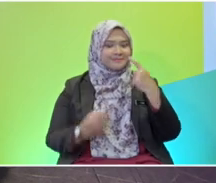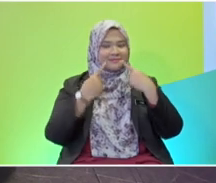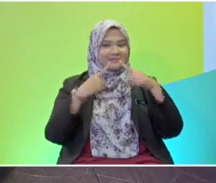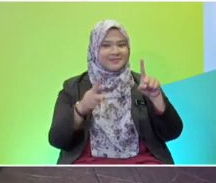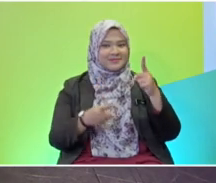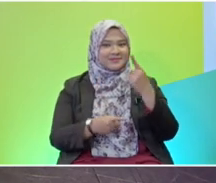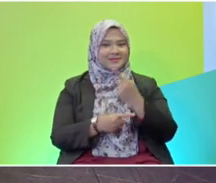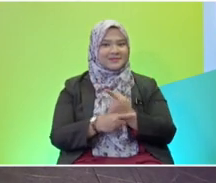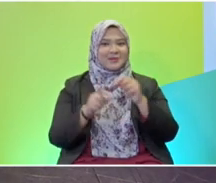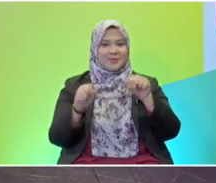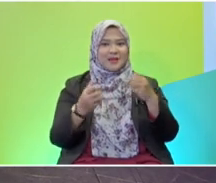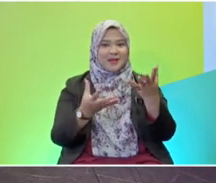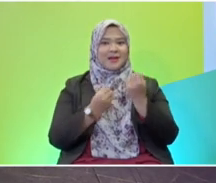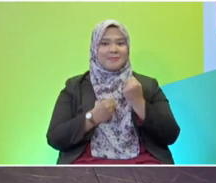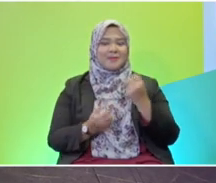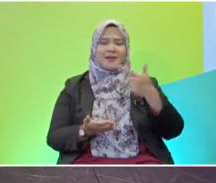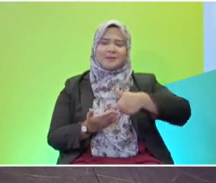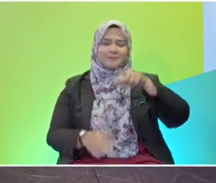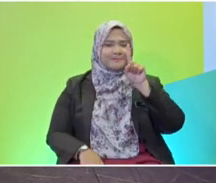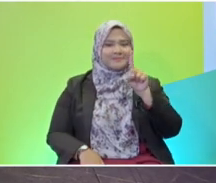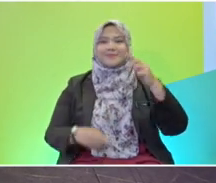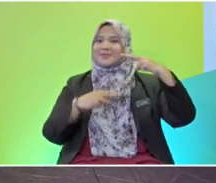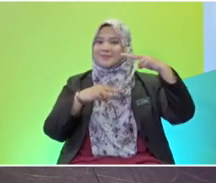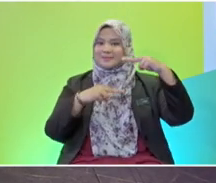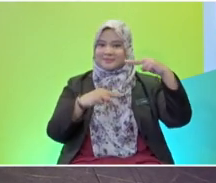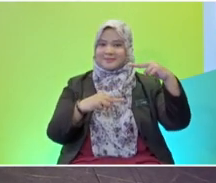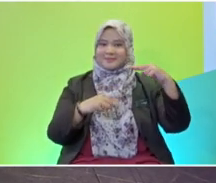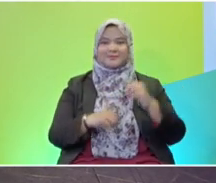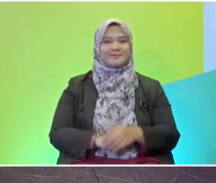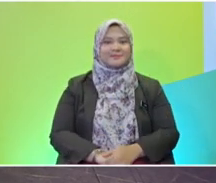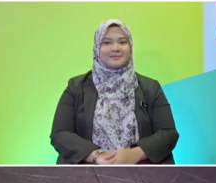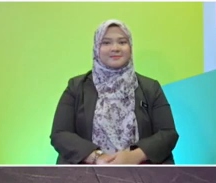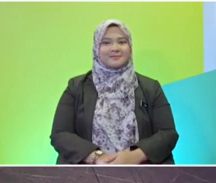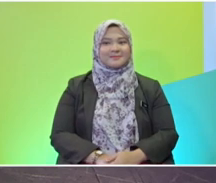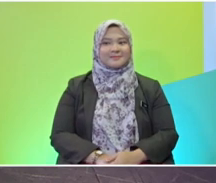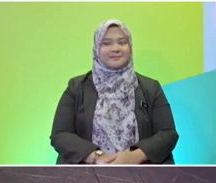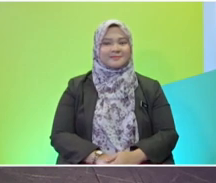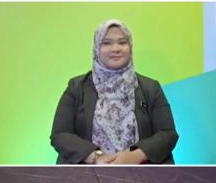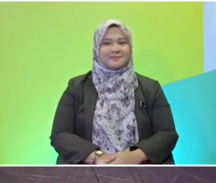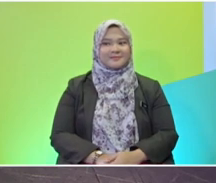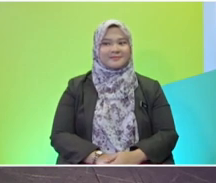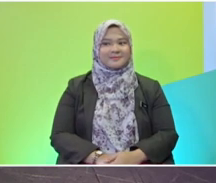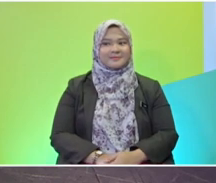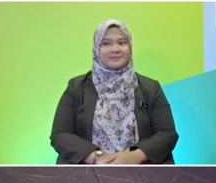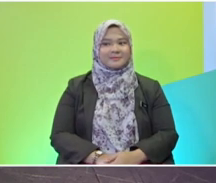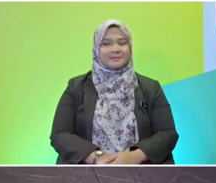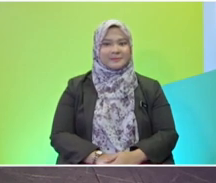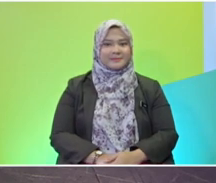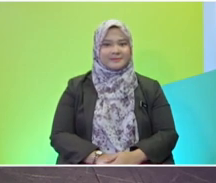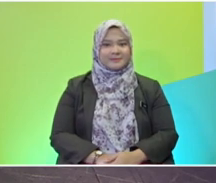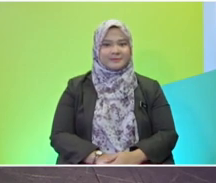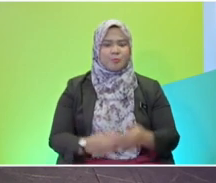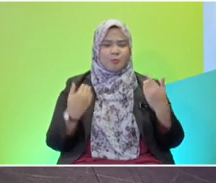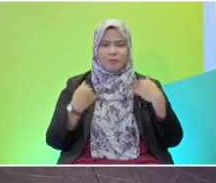satu lagi pilih sendirilah warna Oke tadi warna urine sekali fana